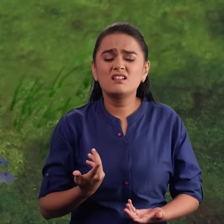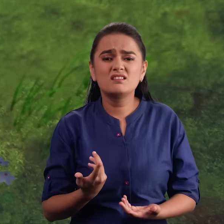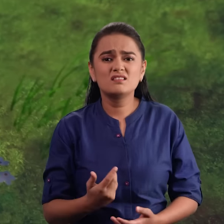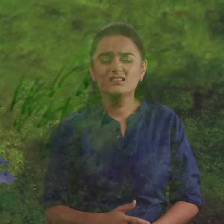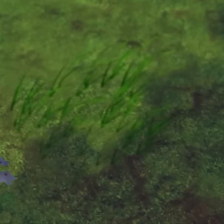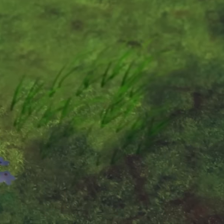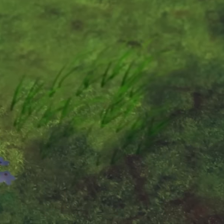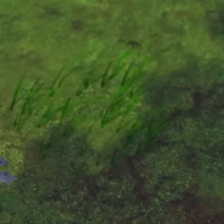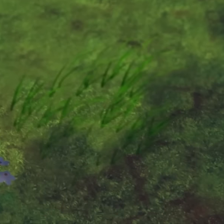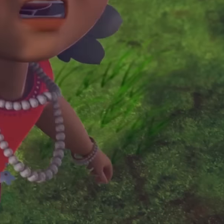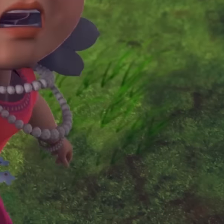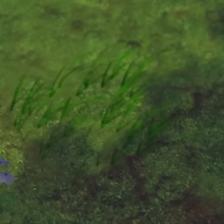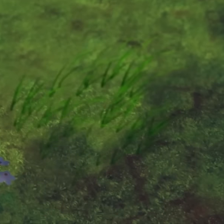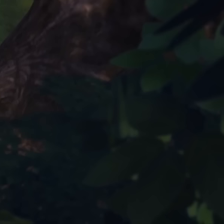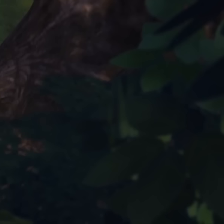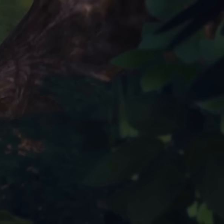पहुँचता।